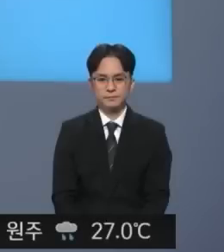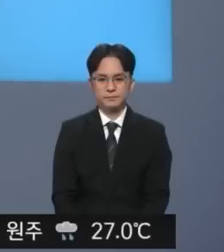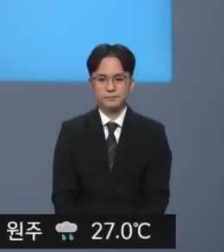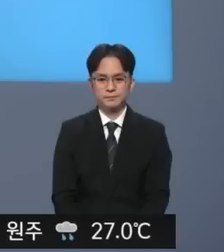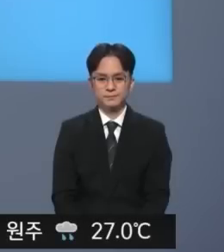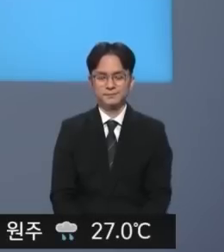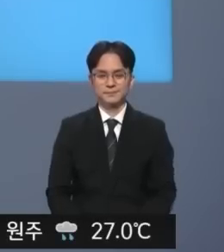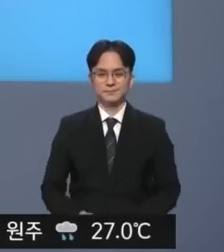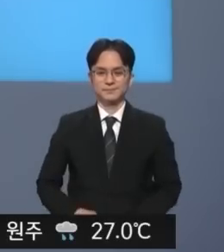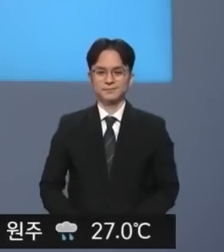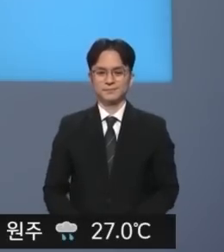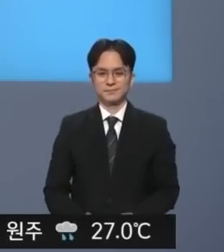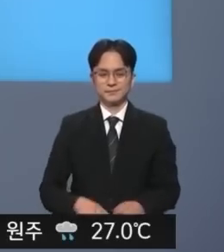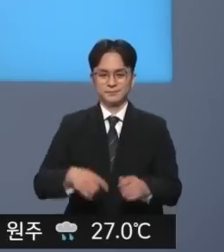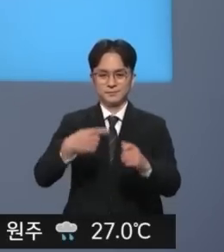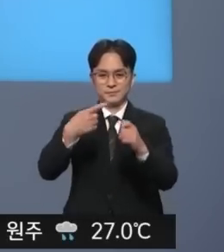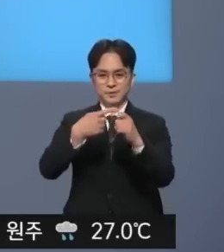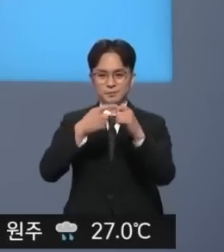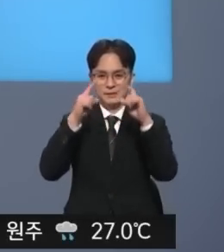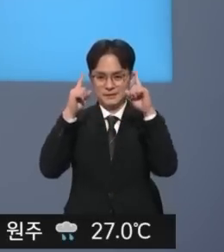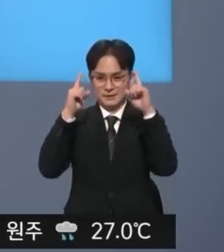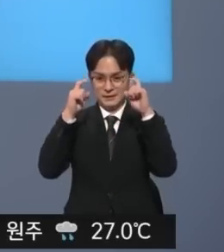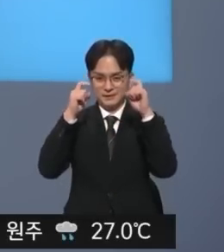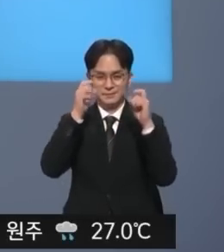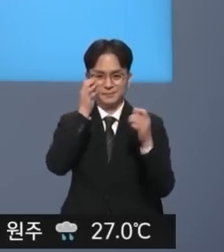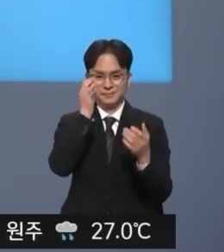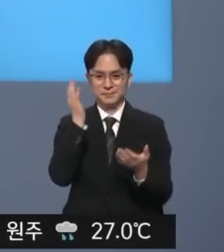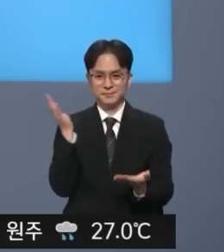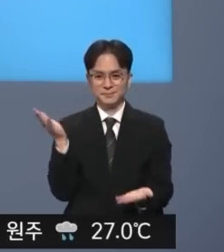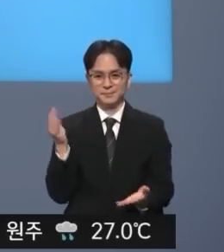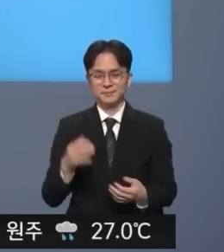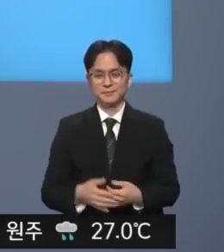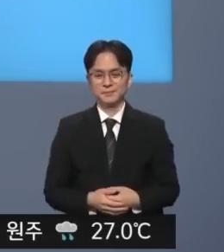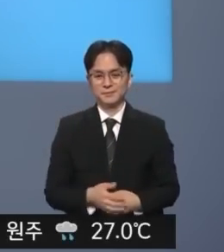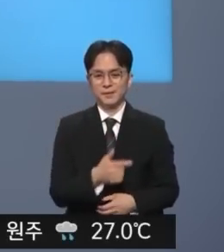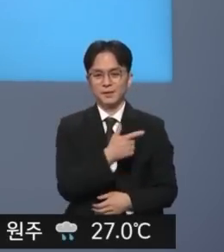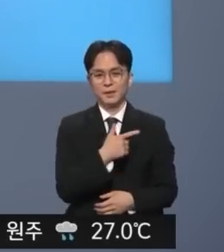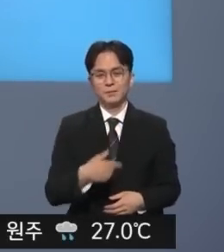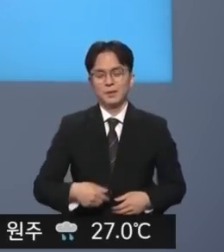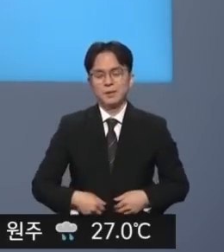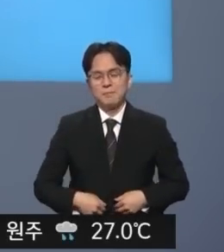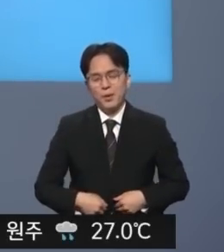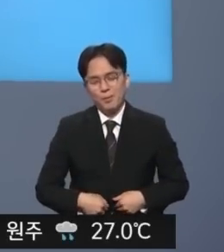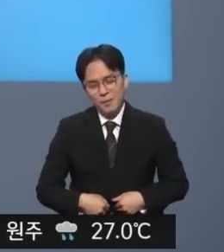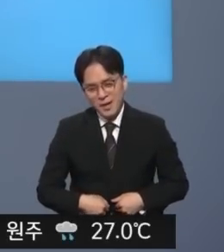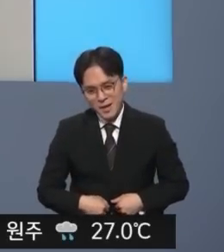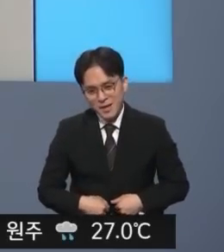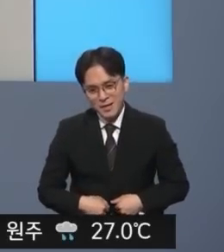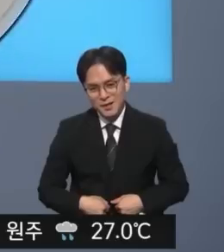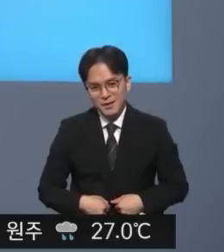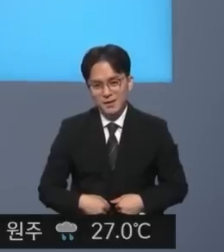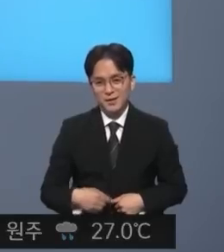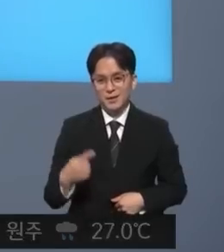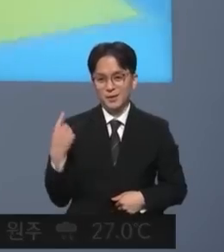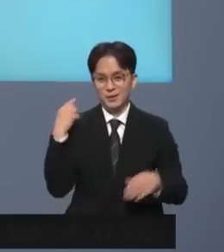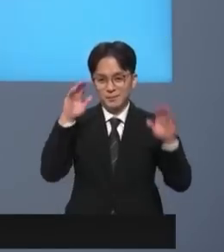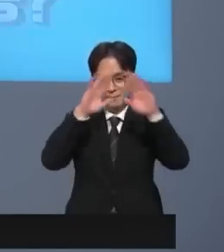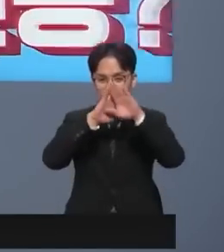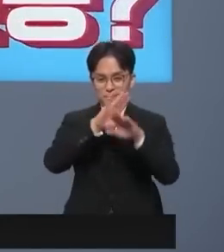네, 썰픽입니다. 첫 번째 픽부터 보시죠. 너무 배고파서 어젯밤